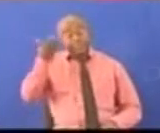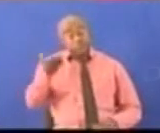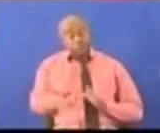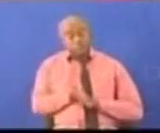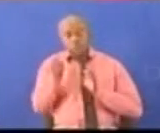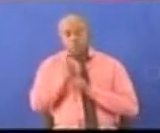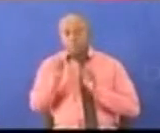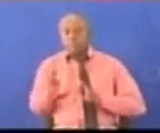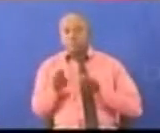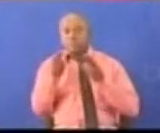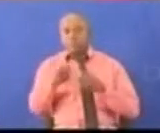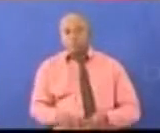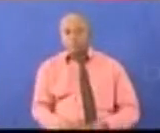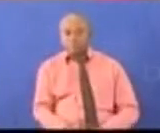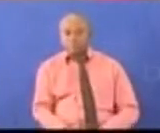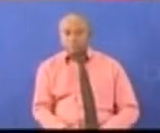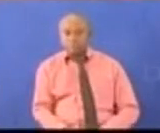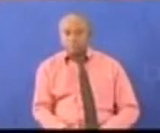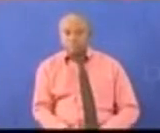kama ilivyopangwa.